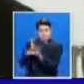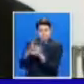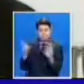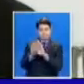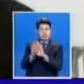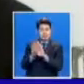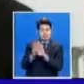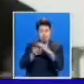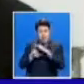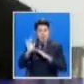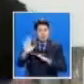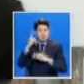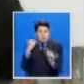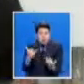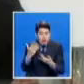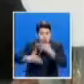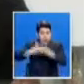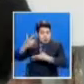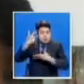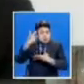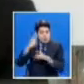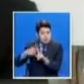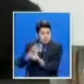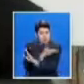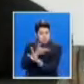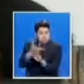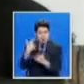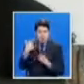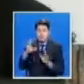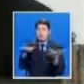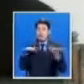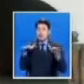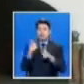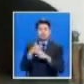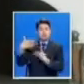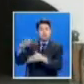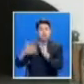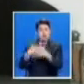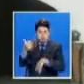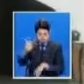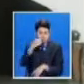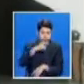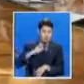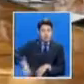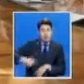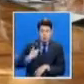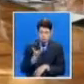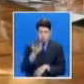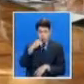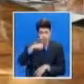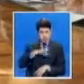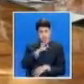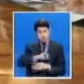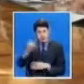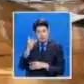ผ่านมากี่เดือนแล้วครับตอนนี้มูลค่าการค้าทุกอย่างเหมือนเดิมหมดเว้นเรื่องเดียวที่ผมขอคือคนไทยที่เดินทางไปเล่นการ